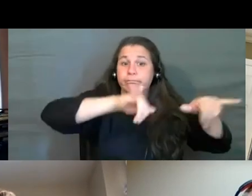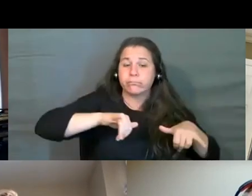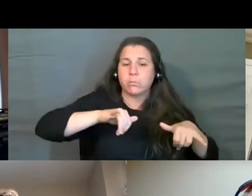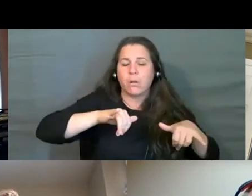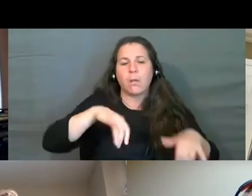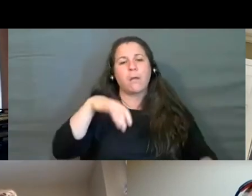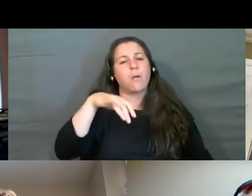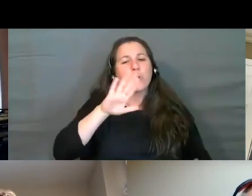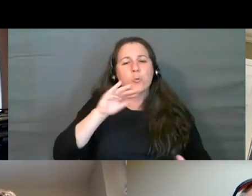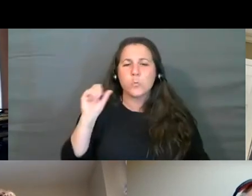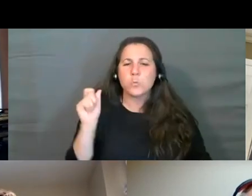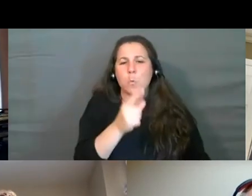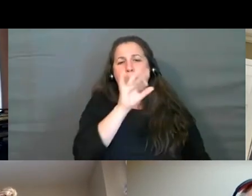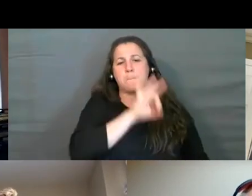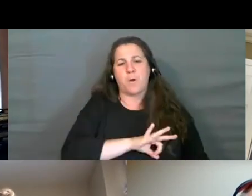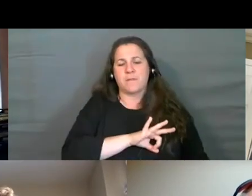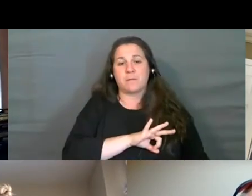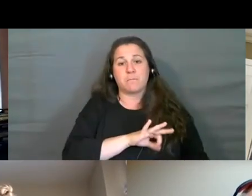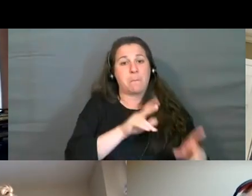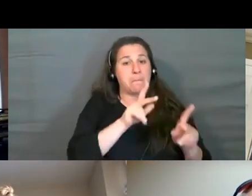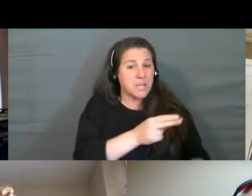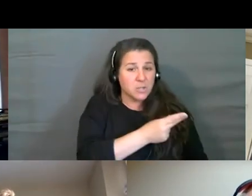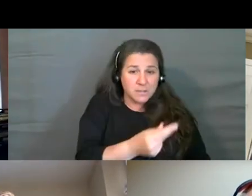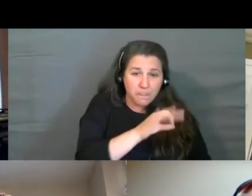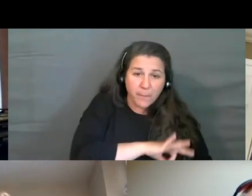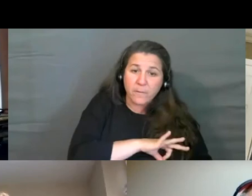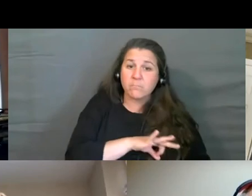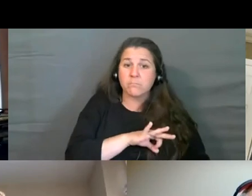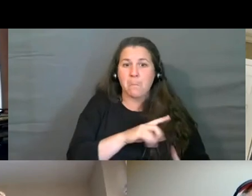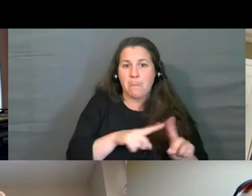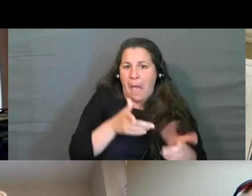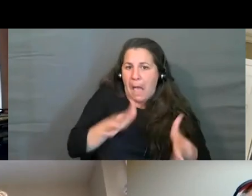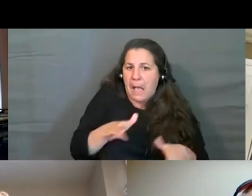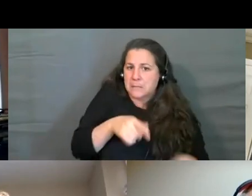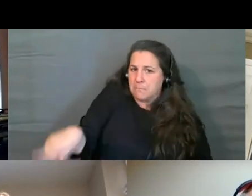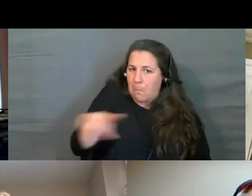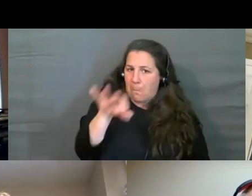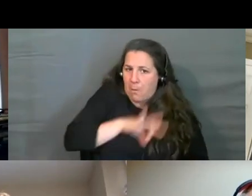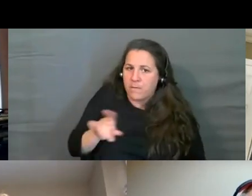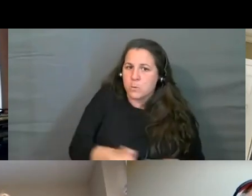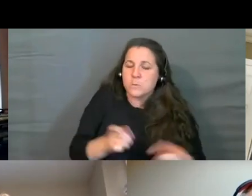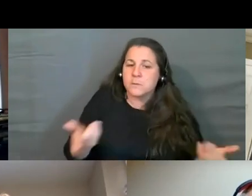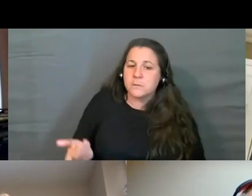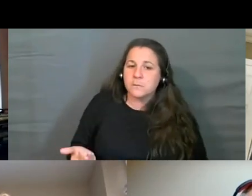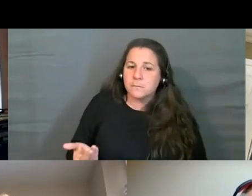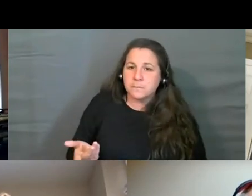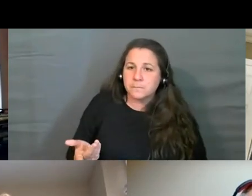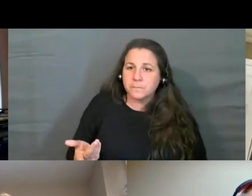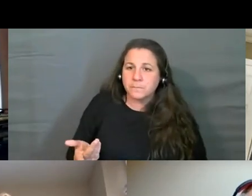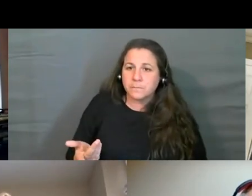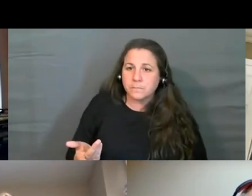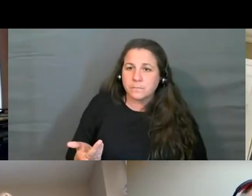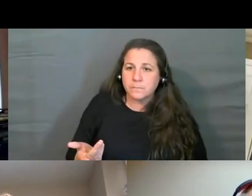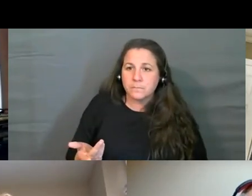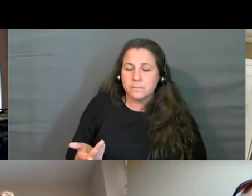profiter vraiment beaucoup à des gens qui sont en situation, à tout le monde, mais aussi, ça va être des grandes opportunités pour les personnes en